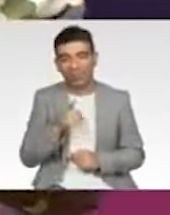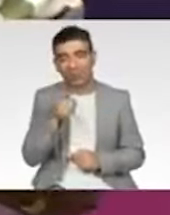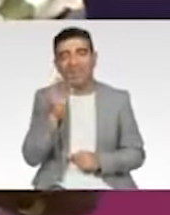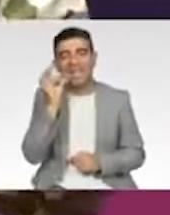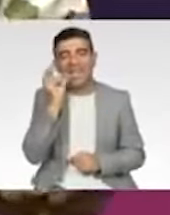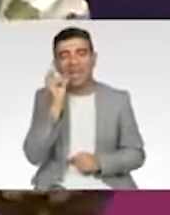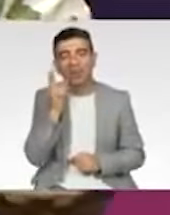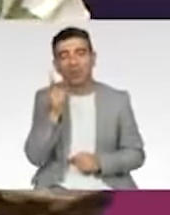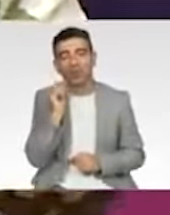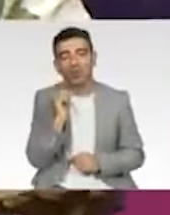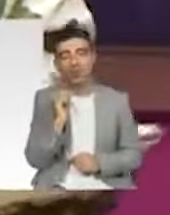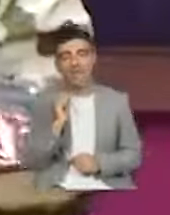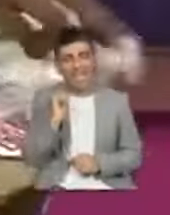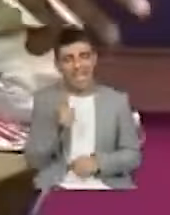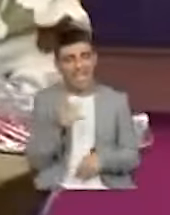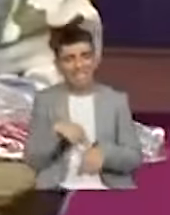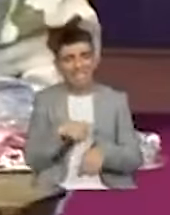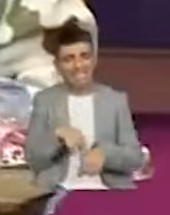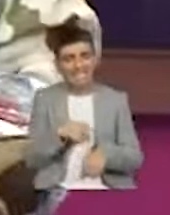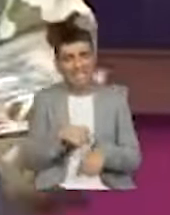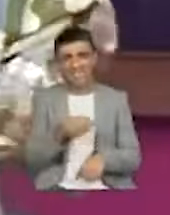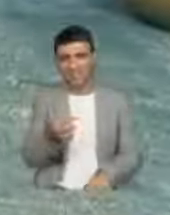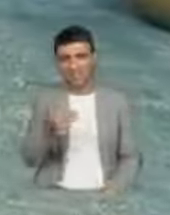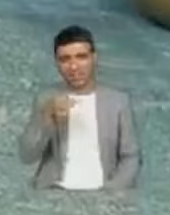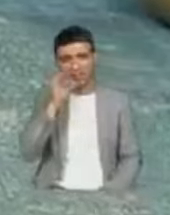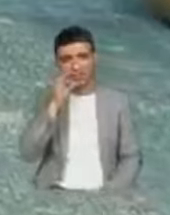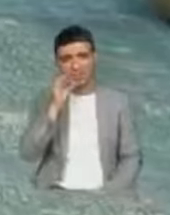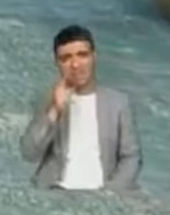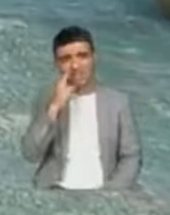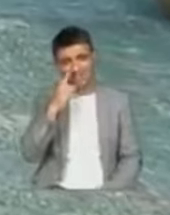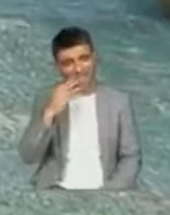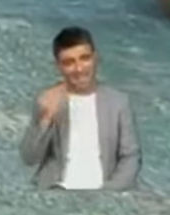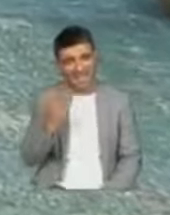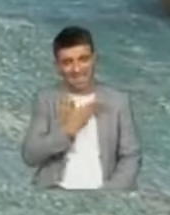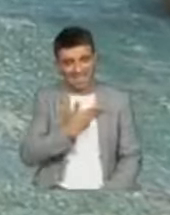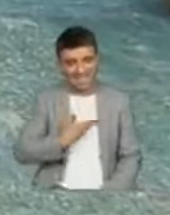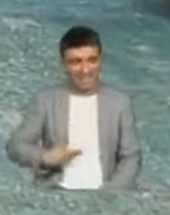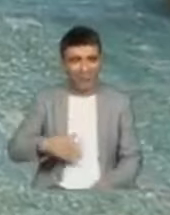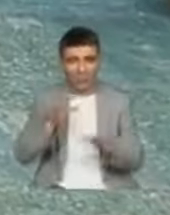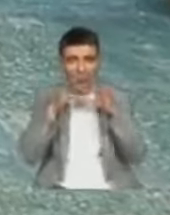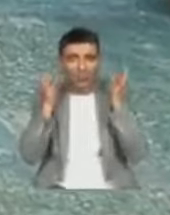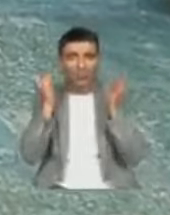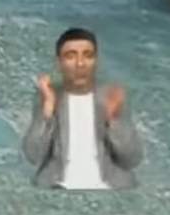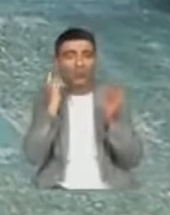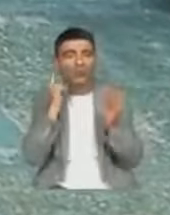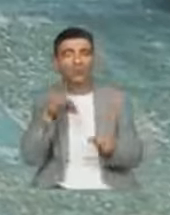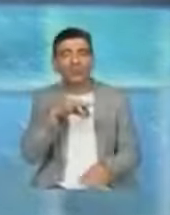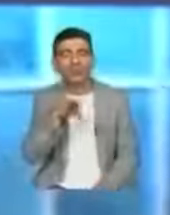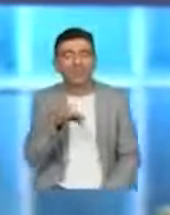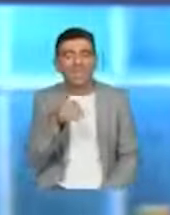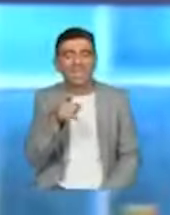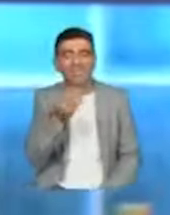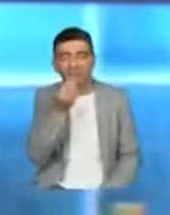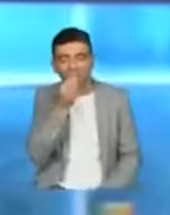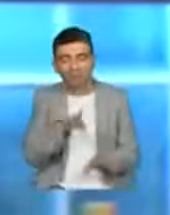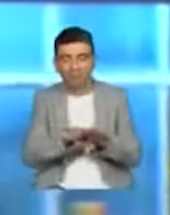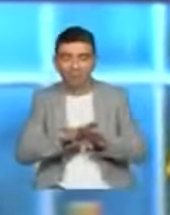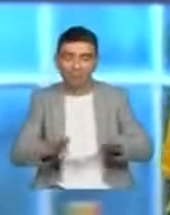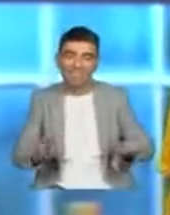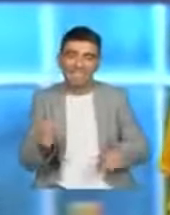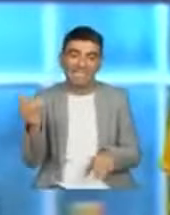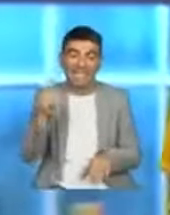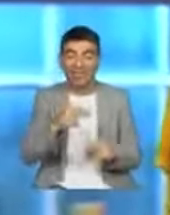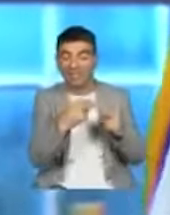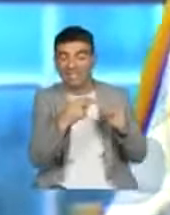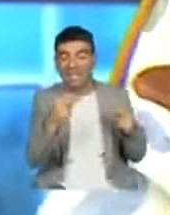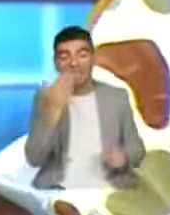Giresun'da her saat tüketmekten hoşlandığımız, mutluluk duyduğumuz çayın sofralarımıza geliş